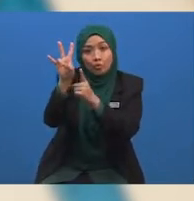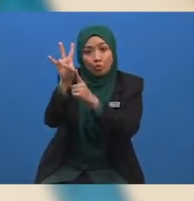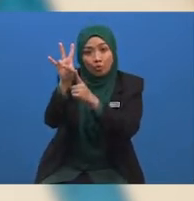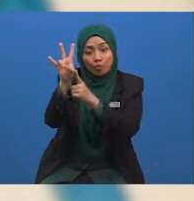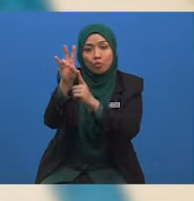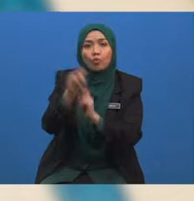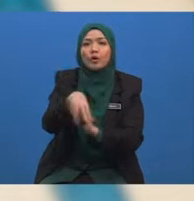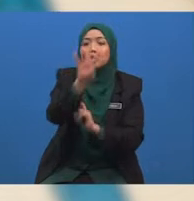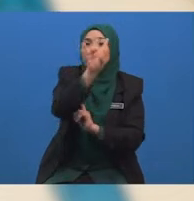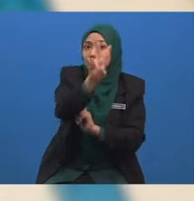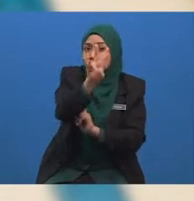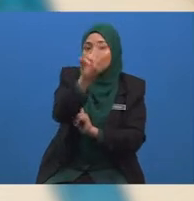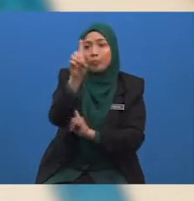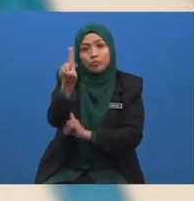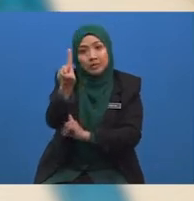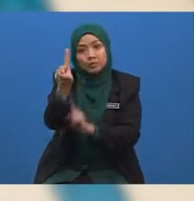67,